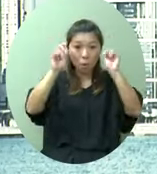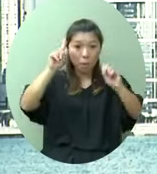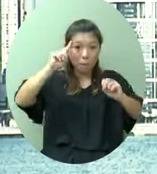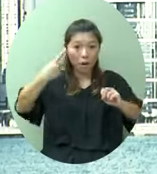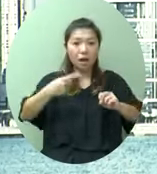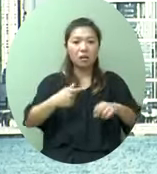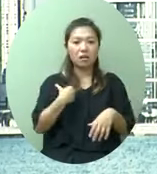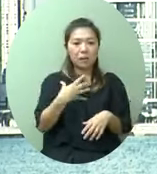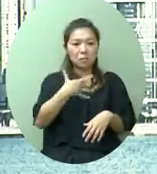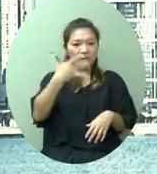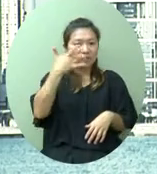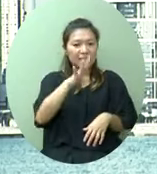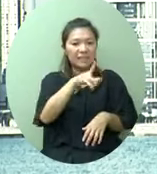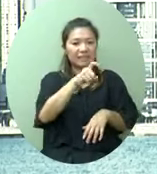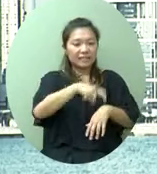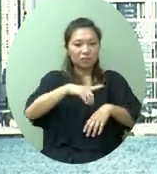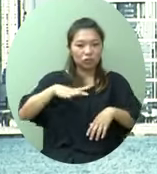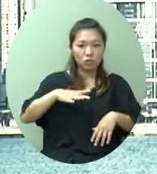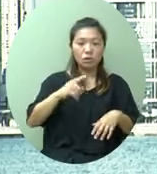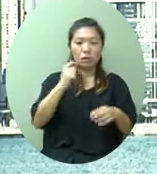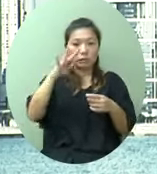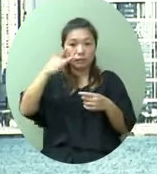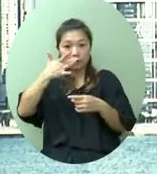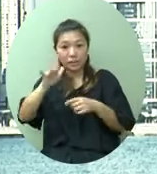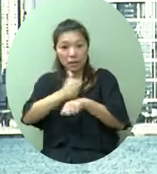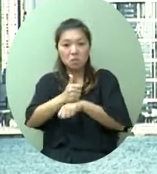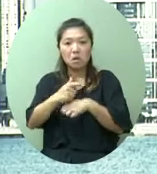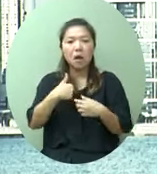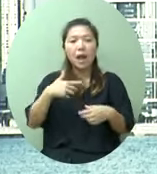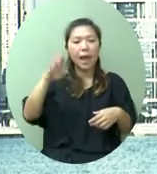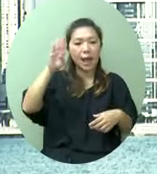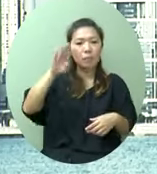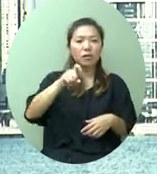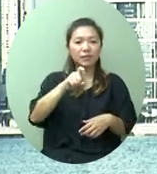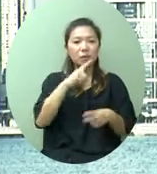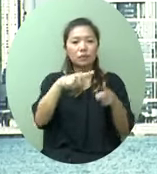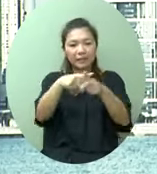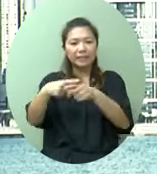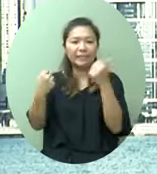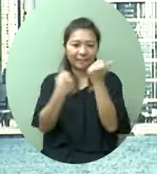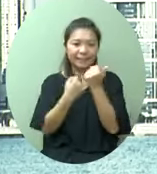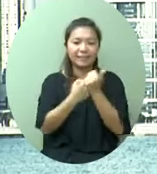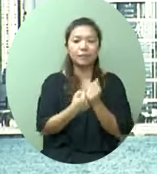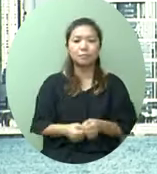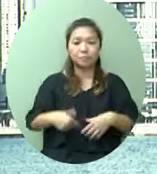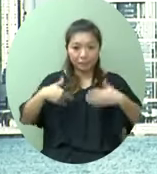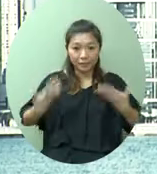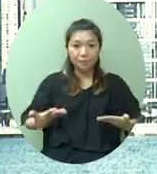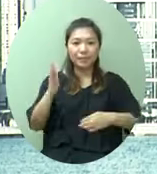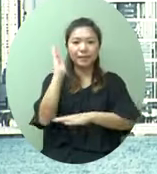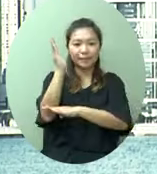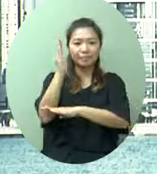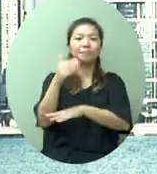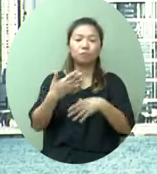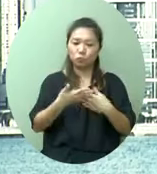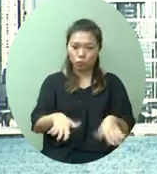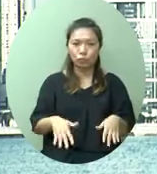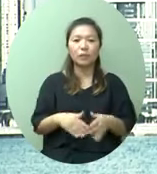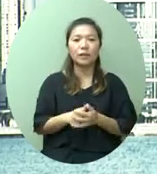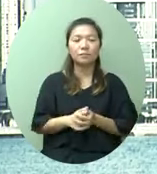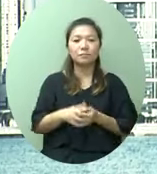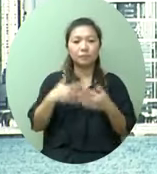新局面、新嘅機遇同埋新嘅基礎之下咧，希望能夠得到市民嘅支持。好，我嘅介紹到呢度，睇下大家有咩